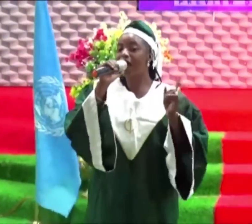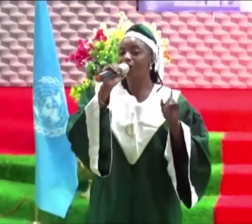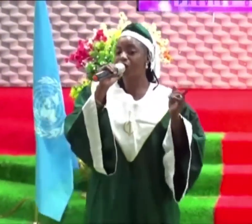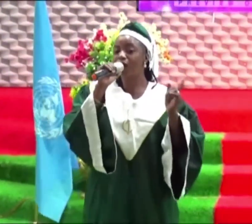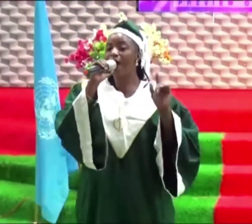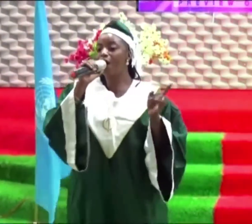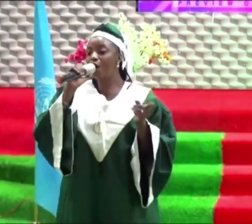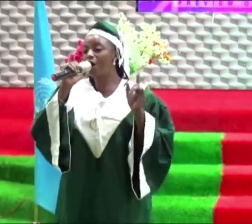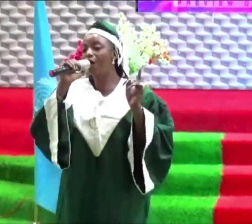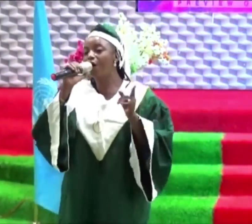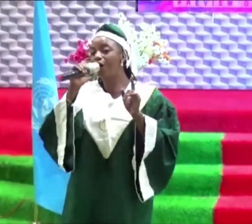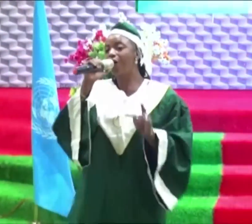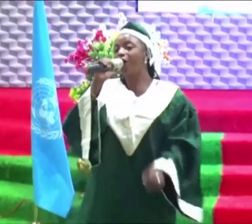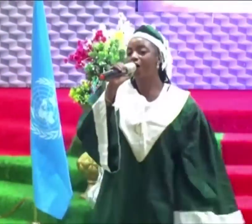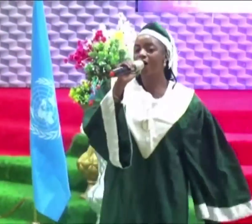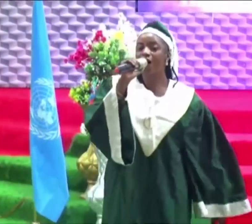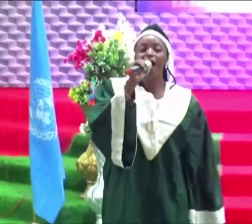ọjà àdúrà o.